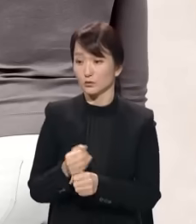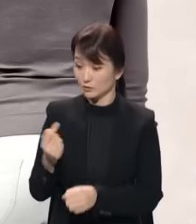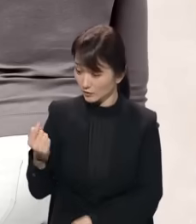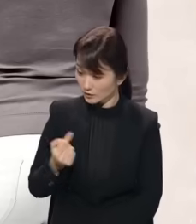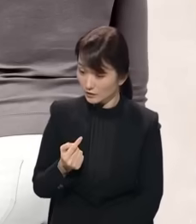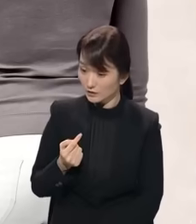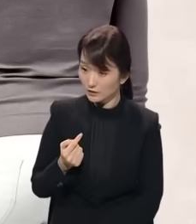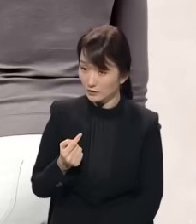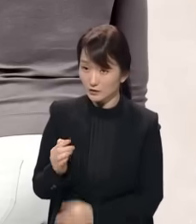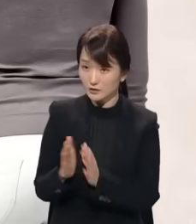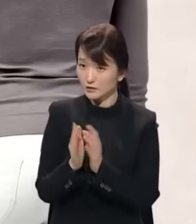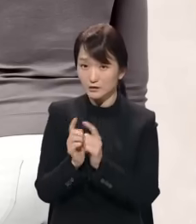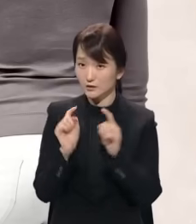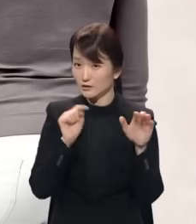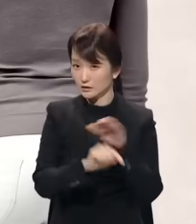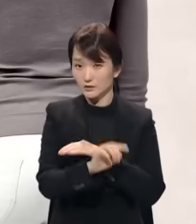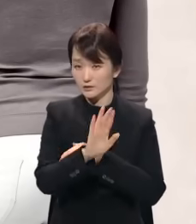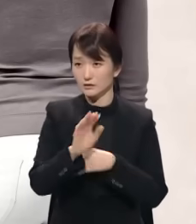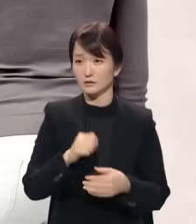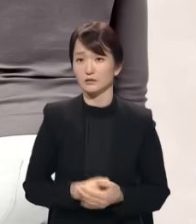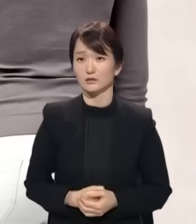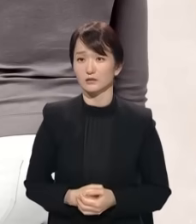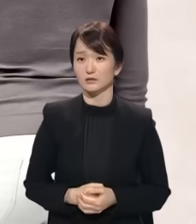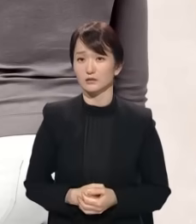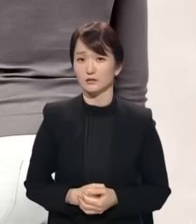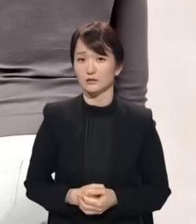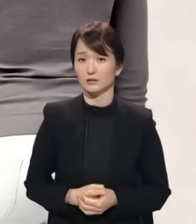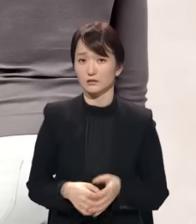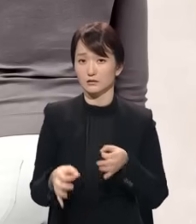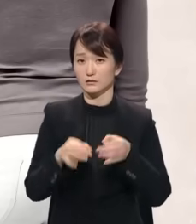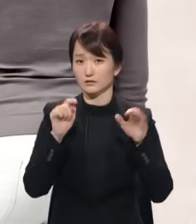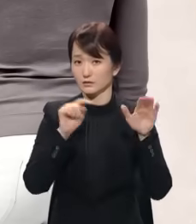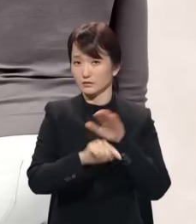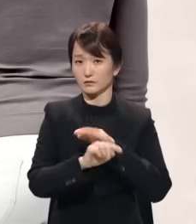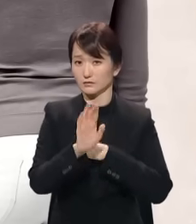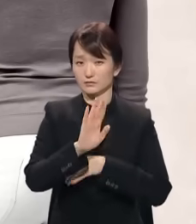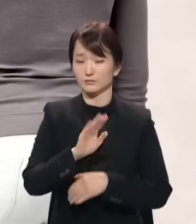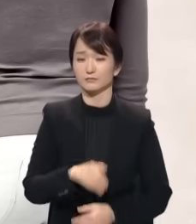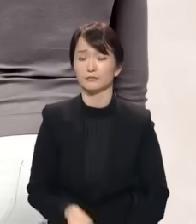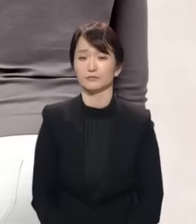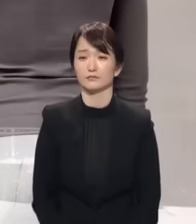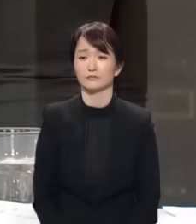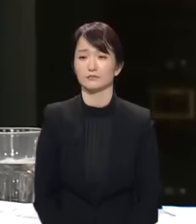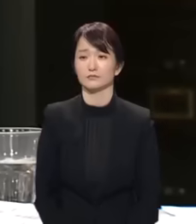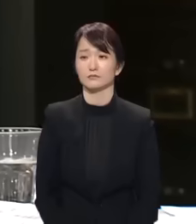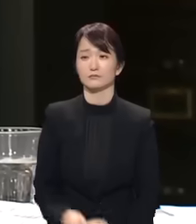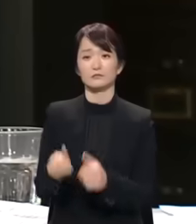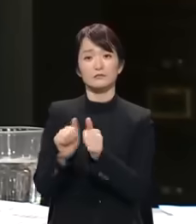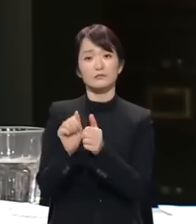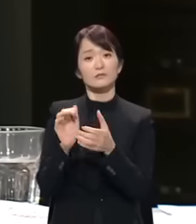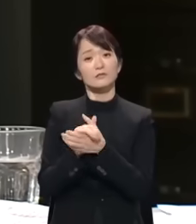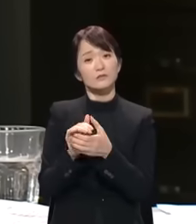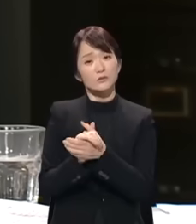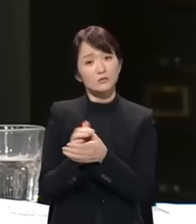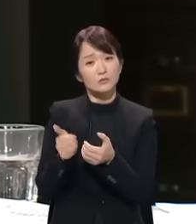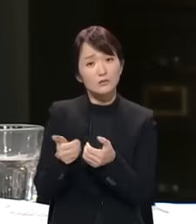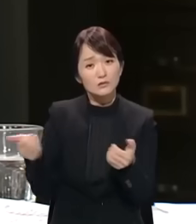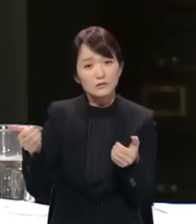하니까 직접 안 오고 결국은 가게에는 찾아오지 않았다고 합니다. 아니, 남자친구랑 헤어진